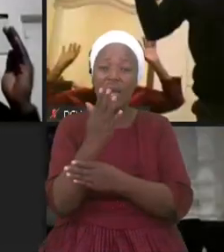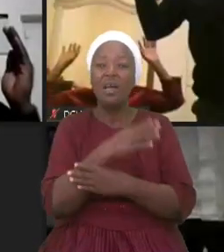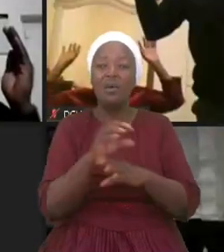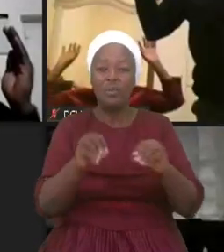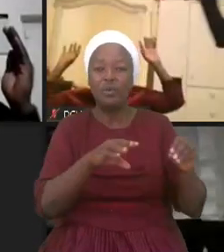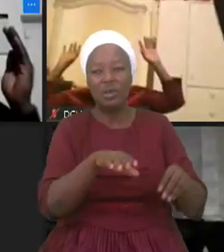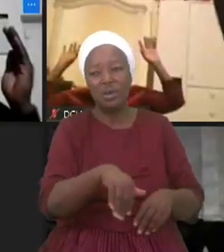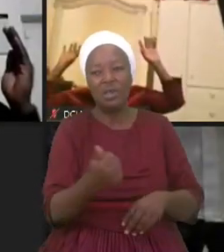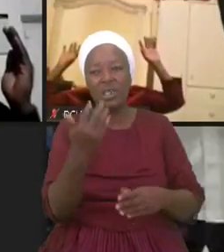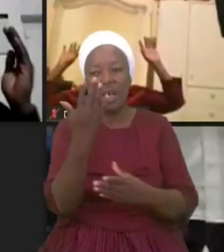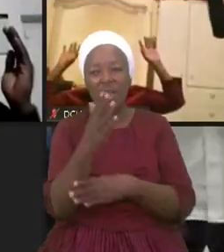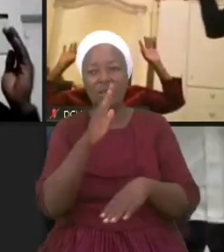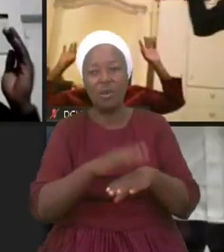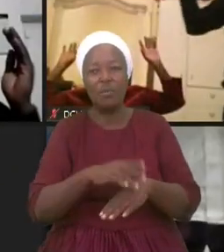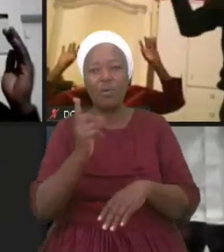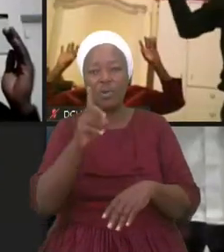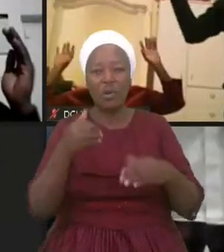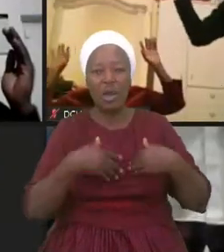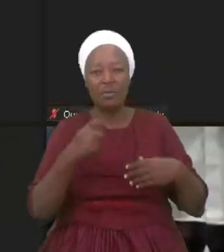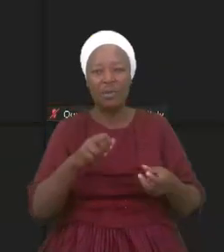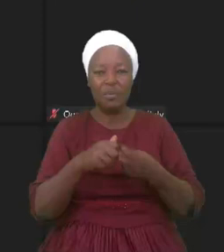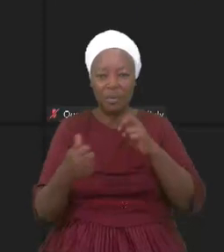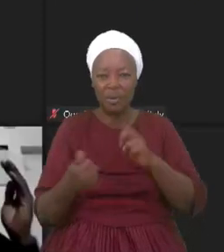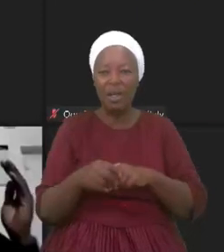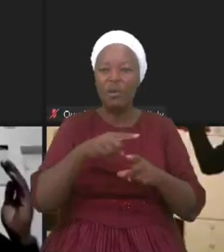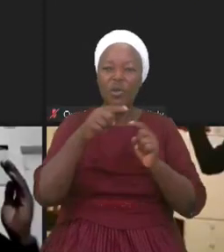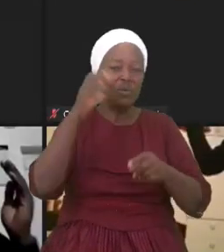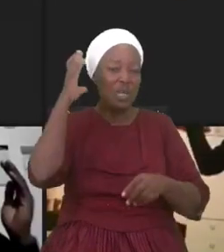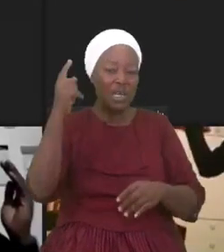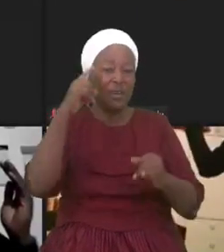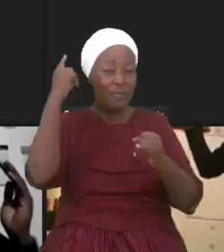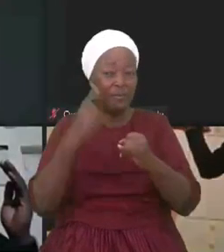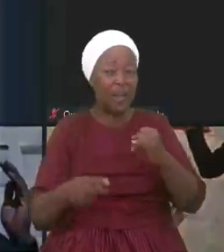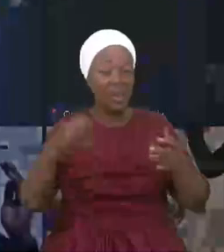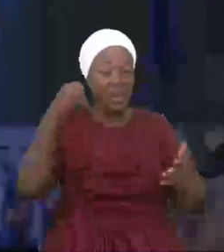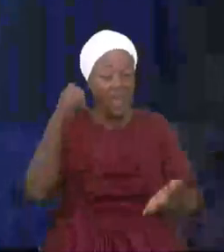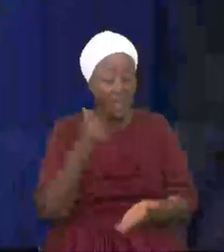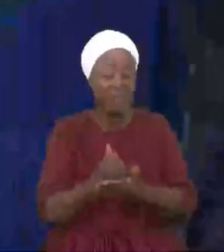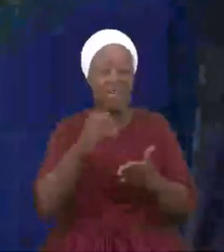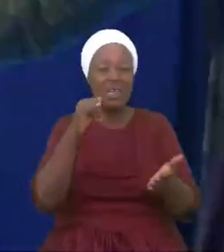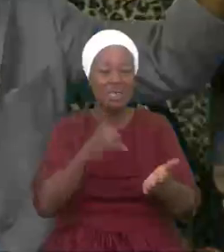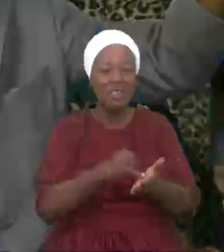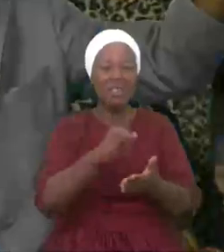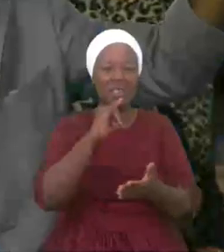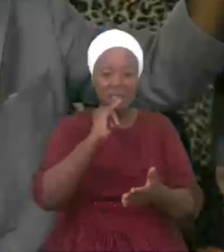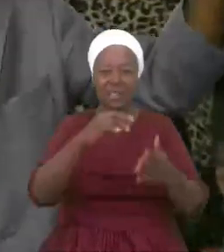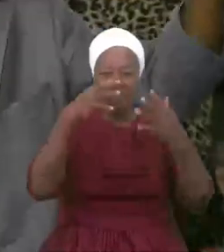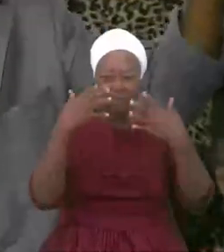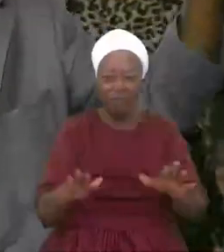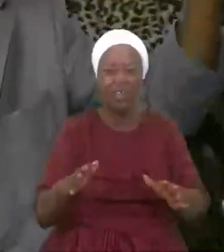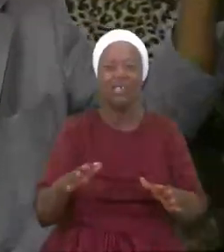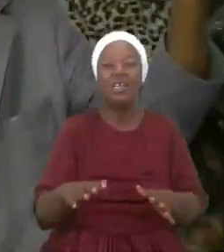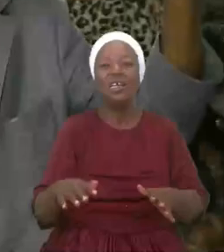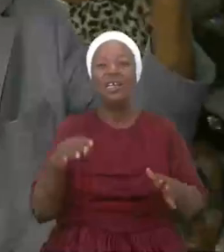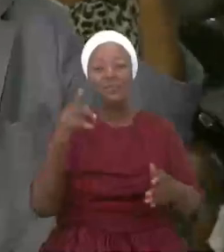la porte est ouverte et comme vous levez la main imposer l'autre mais là vous avez le défi lorsque vous avez entendu